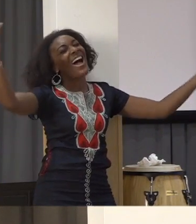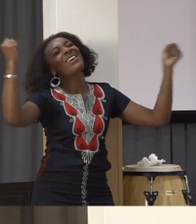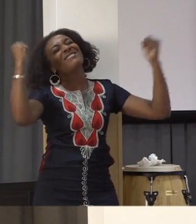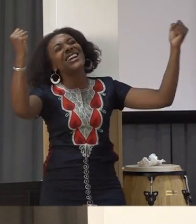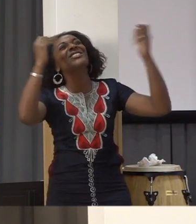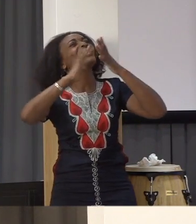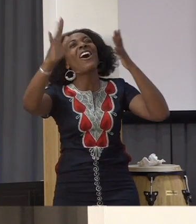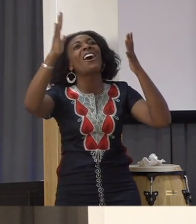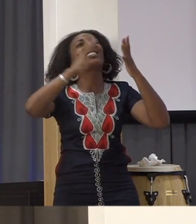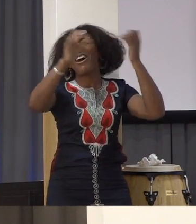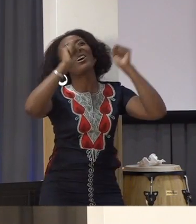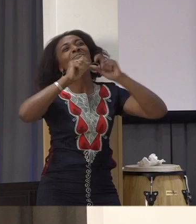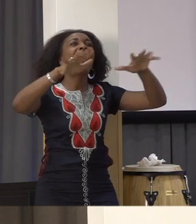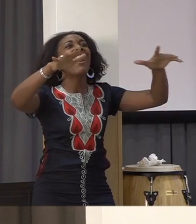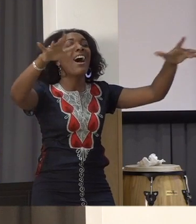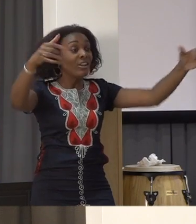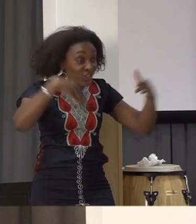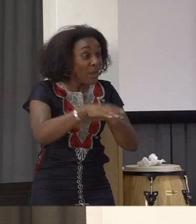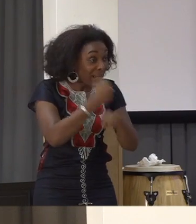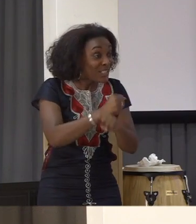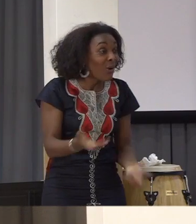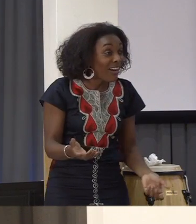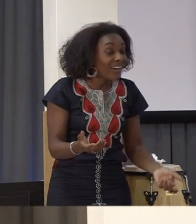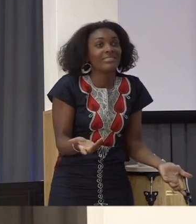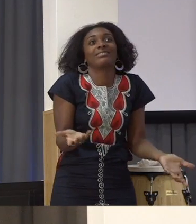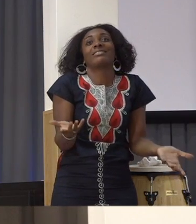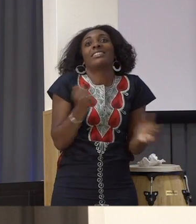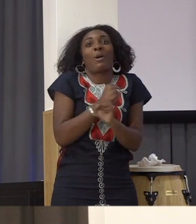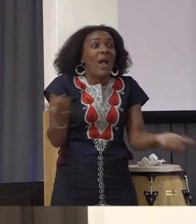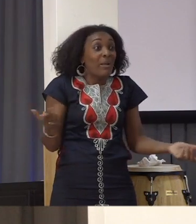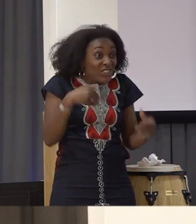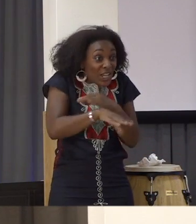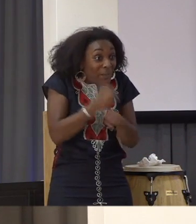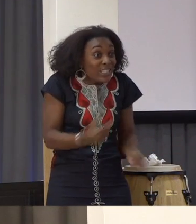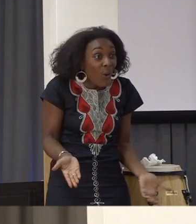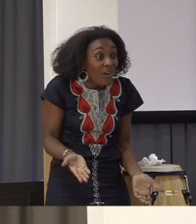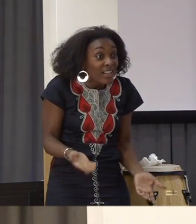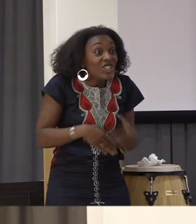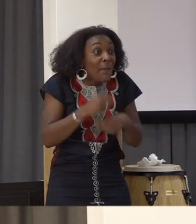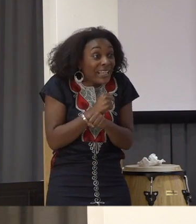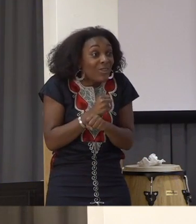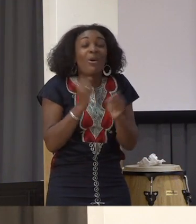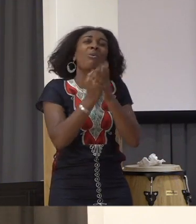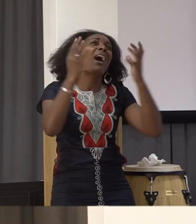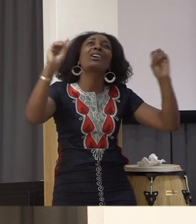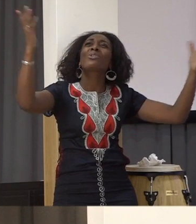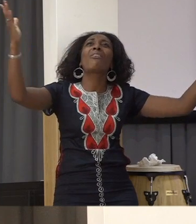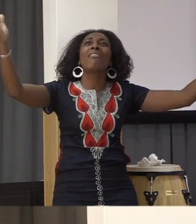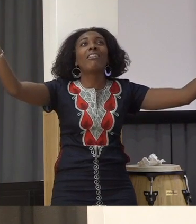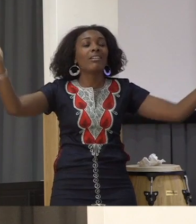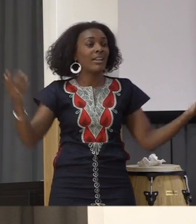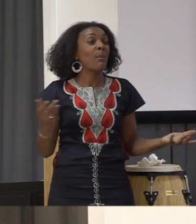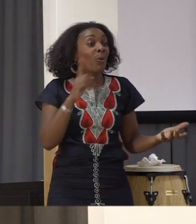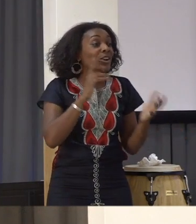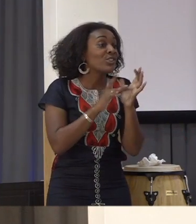que ce chant retentisse en tout lieu. T'es en prison. Mais parce que Jésus est